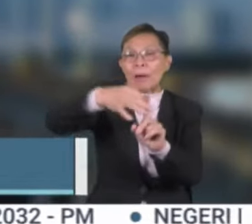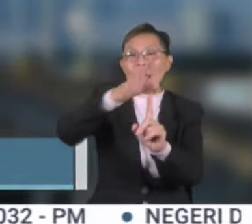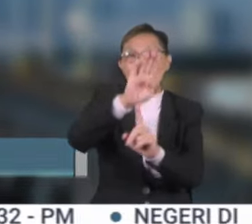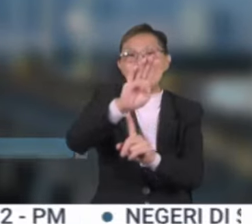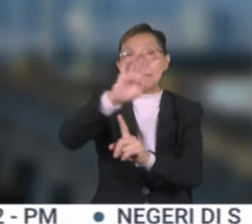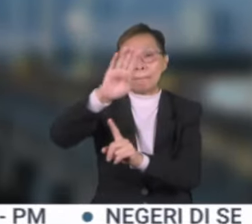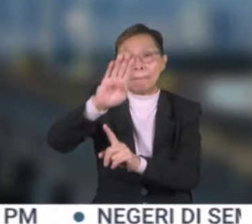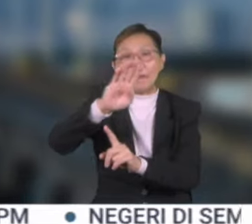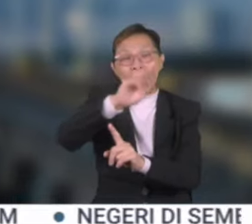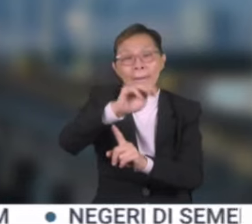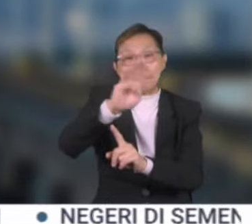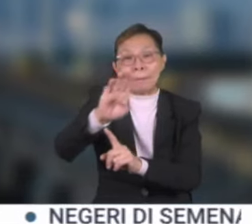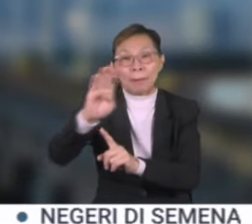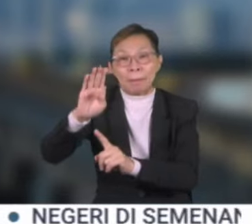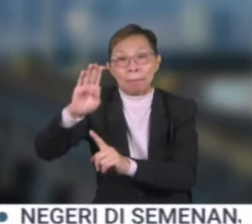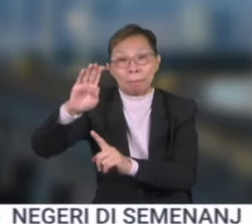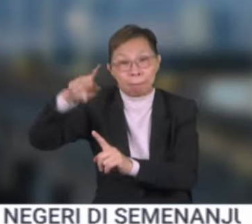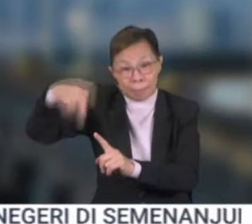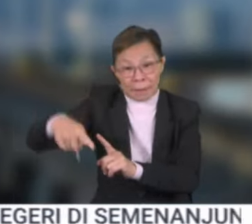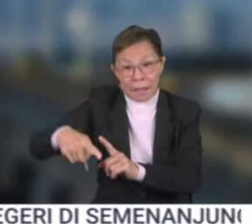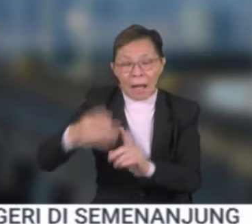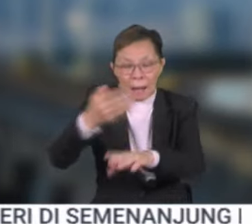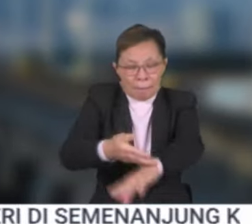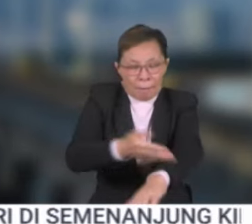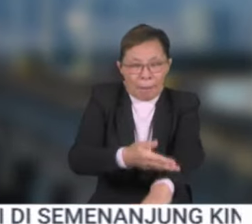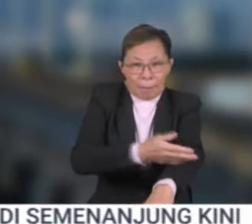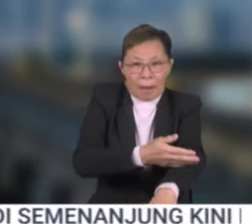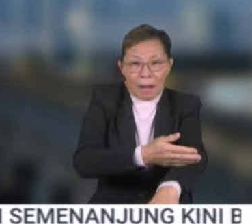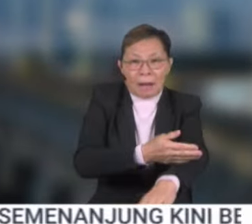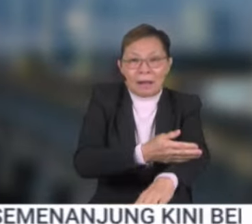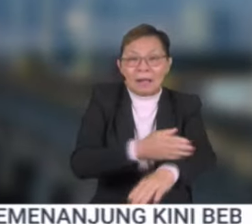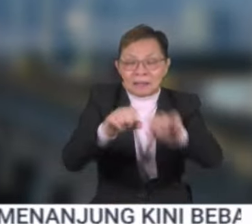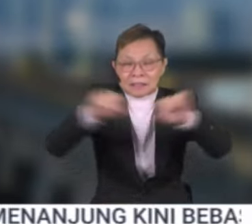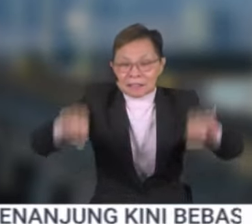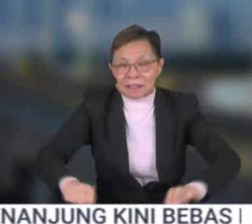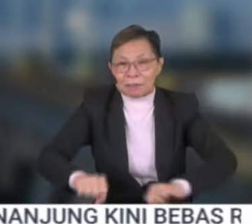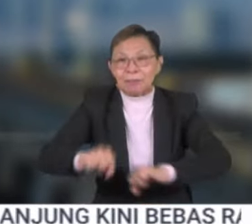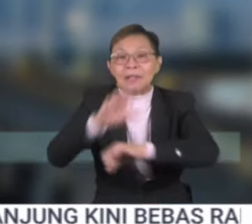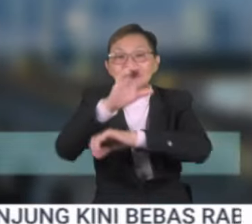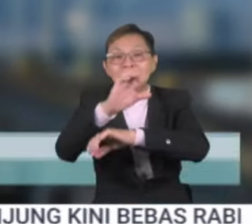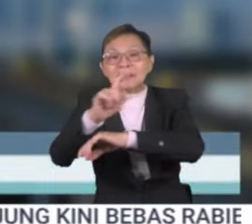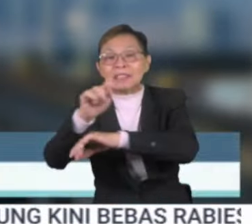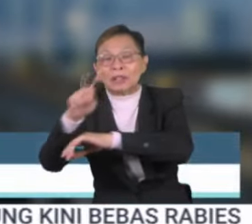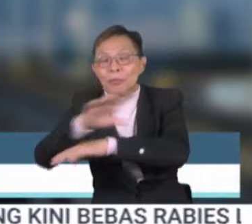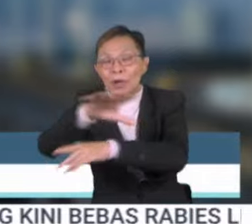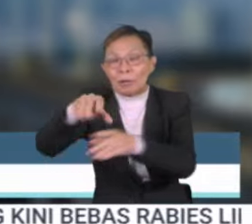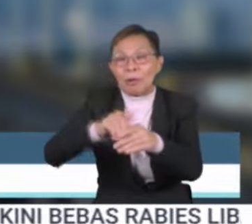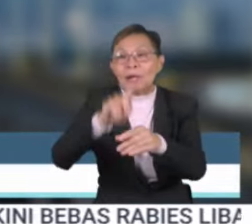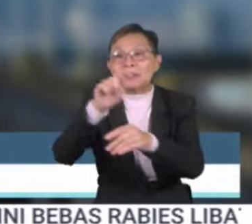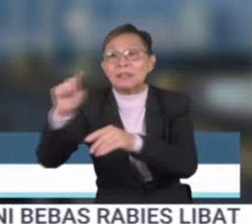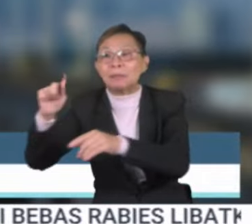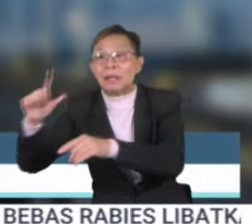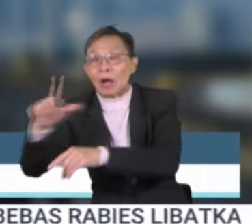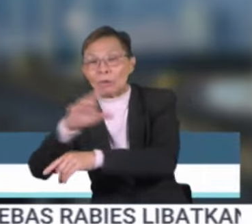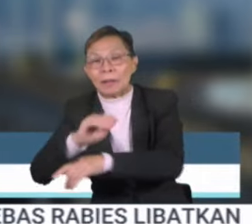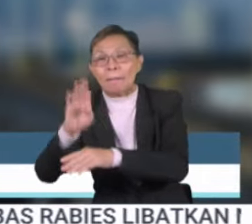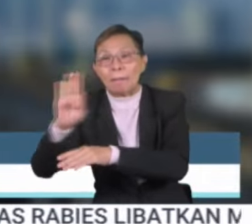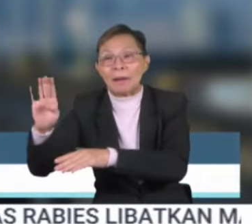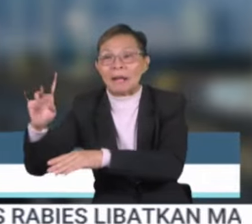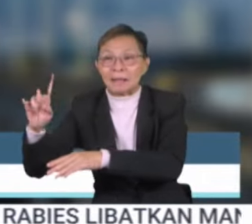MBPP juga akan menaik taraf sistem pemantauan CCTV meliputi daerah timur laut dan barat daya negeri